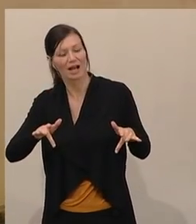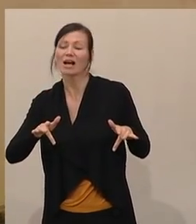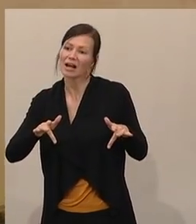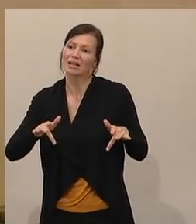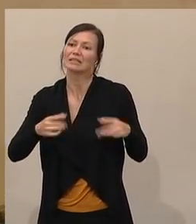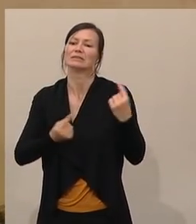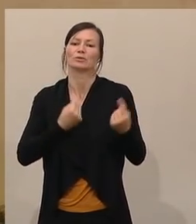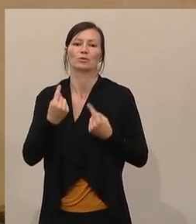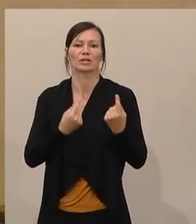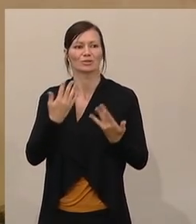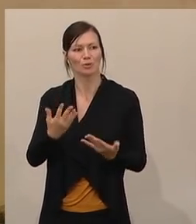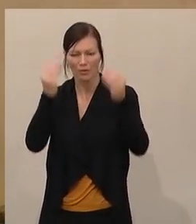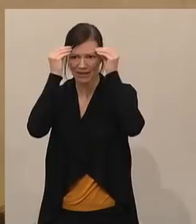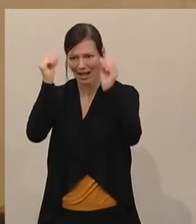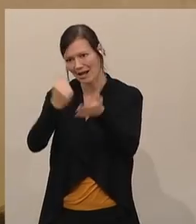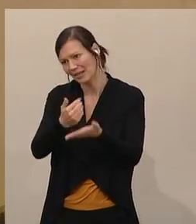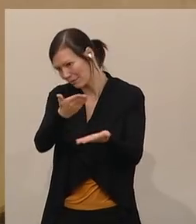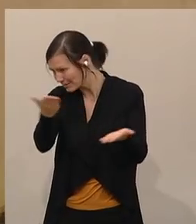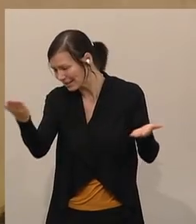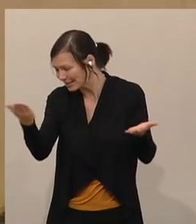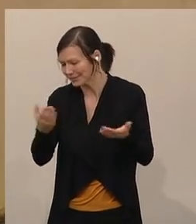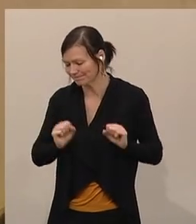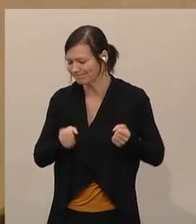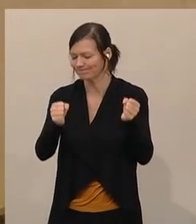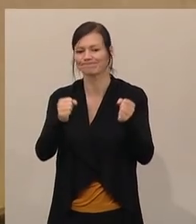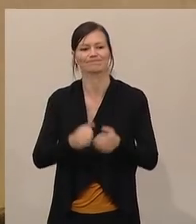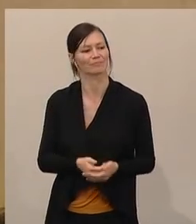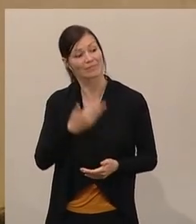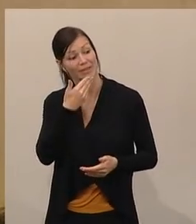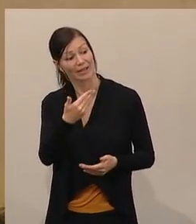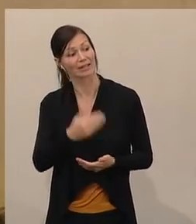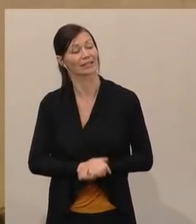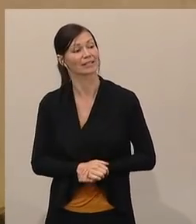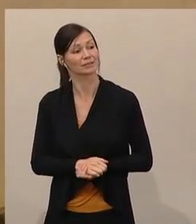Umstände ehrenamtlich die meisten von Ihnen aktiv. Danke.